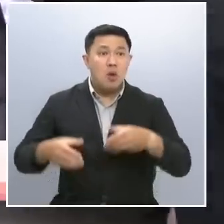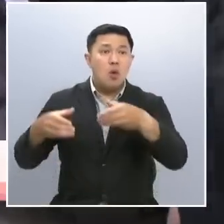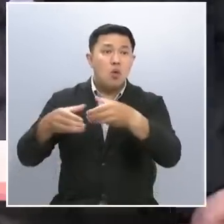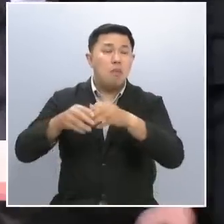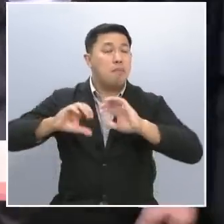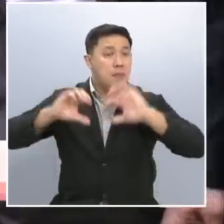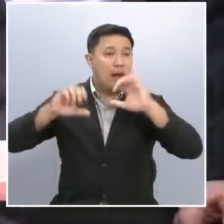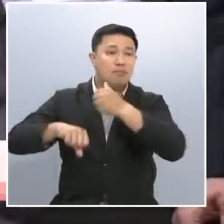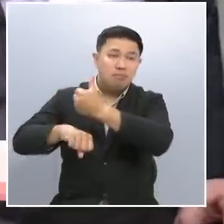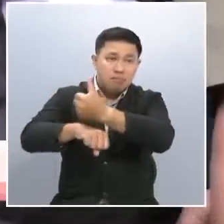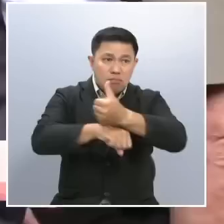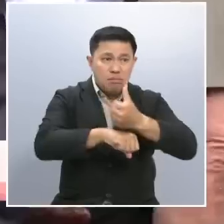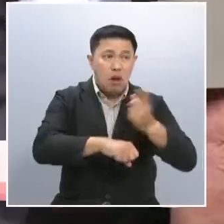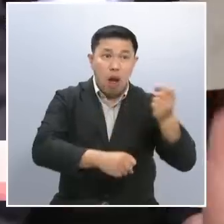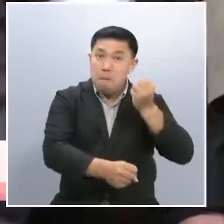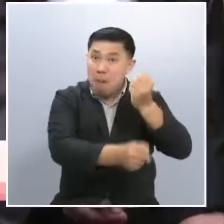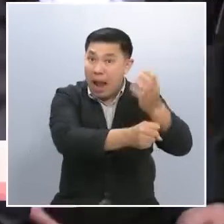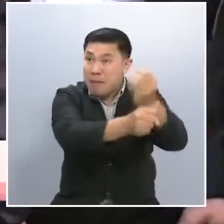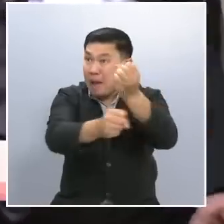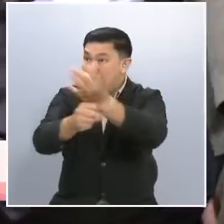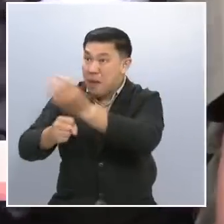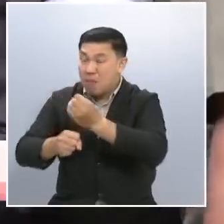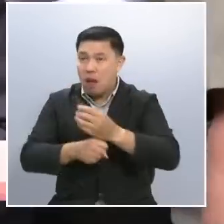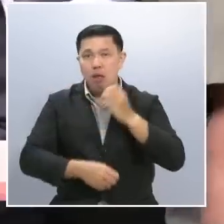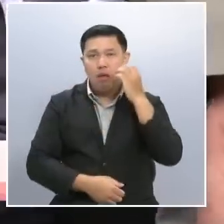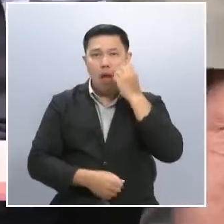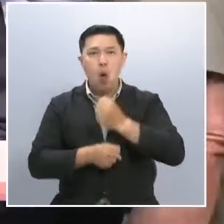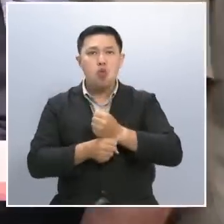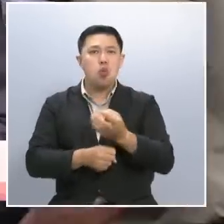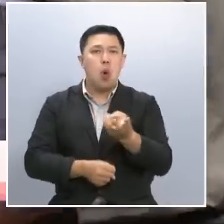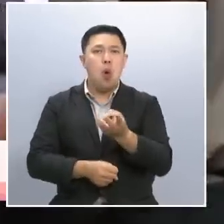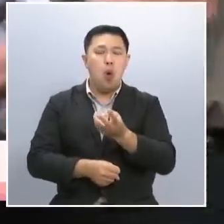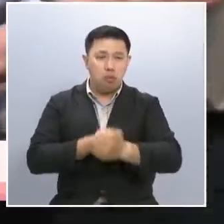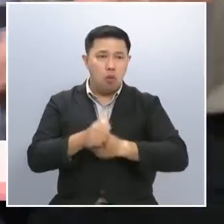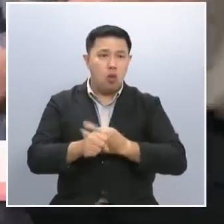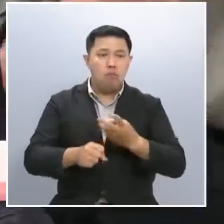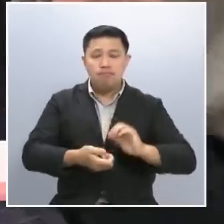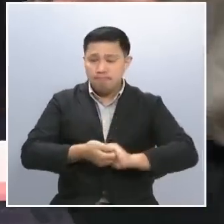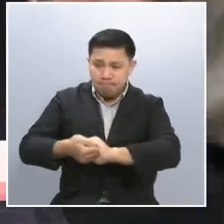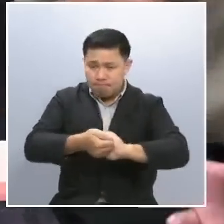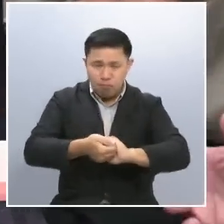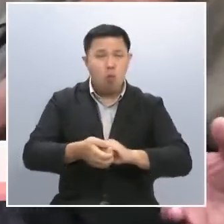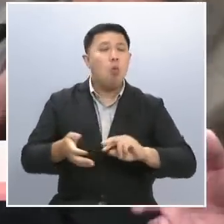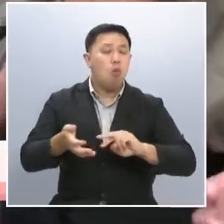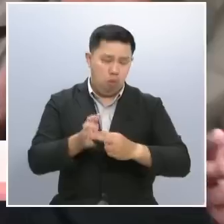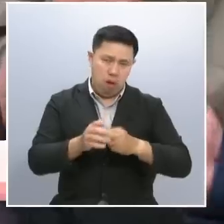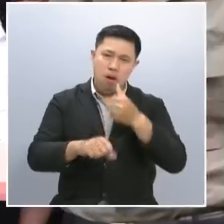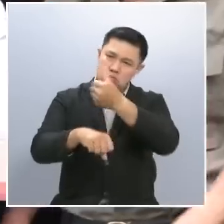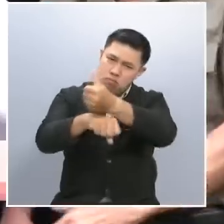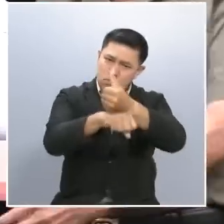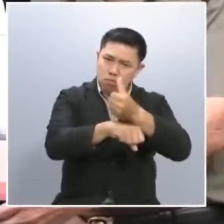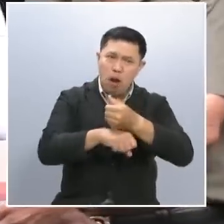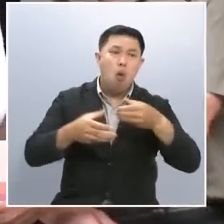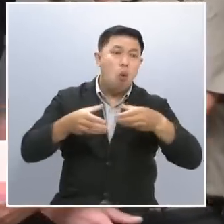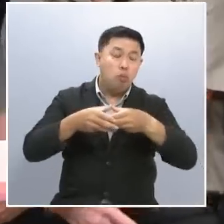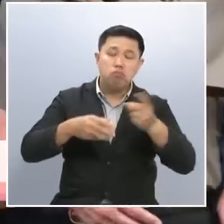ทั้งหมดเป็นผู้สูงวัยกว่าคุณพิธาแต่ก็ออกมายืนจับมือร่วมกันนั้นหมายความว่าแกนนำพรรคร่วมรัฐบาลทั้งหมด